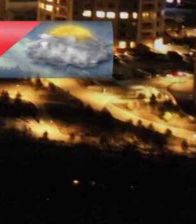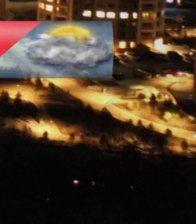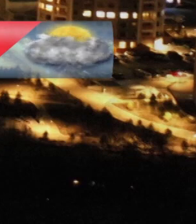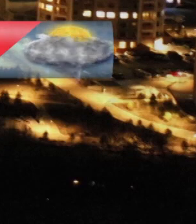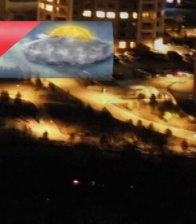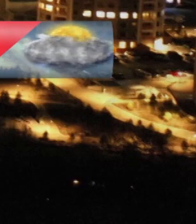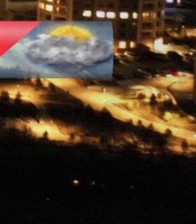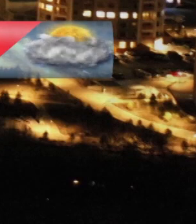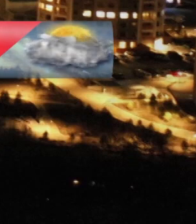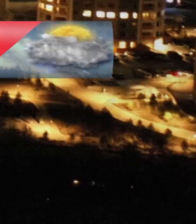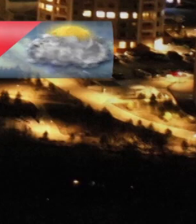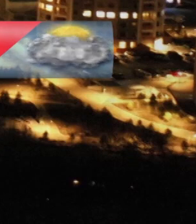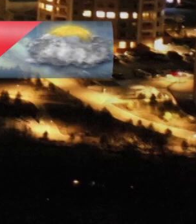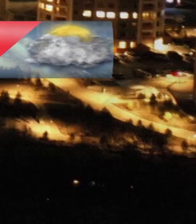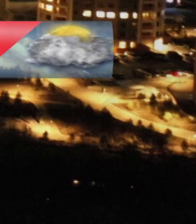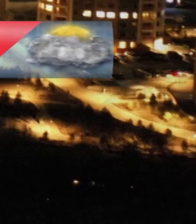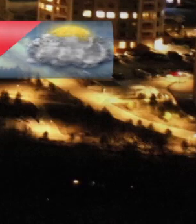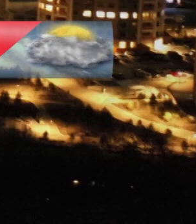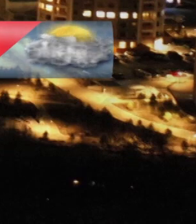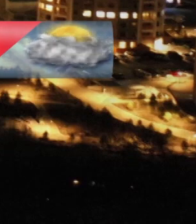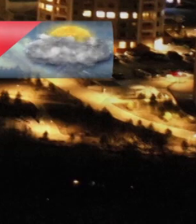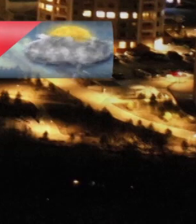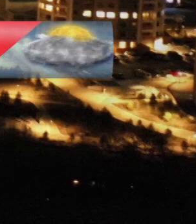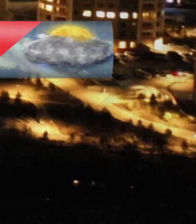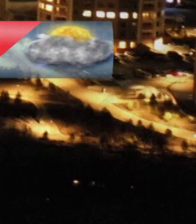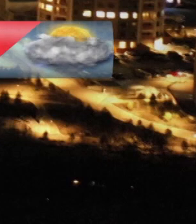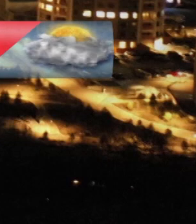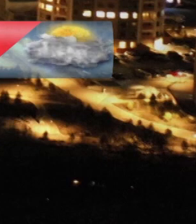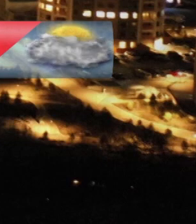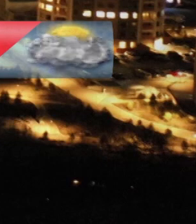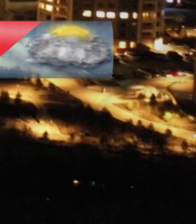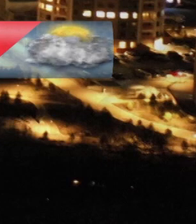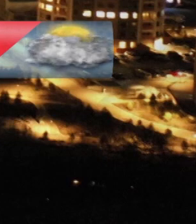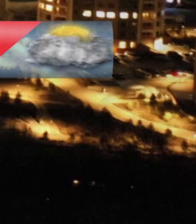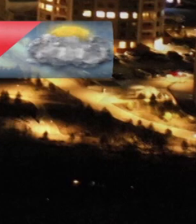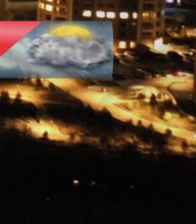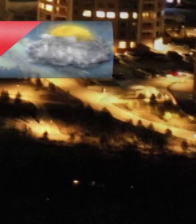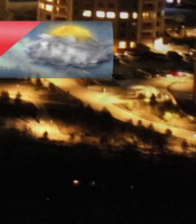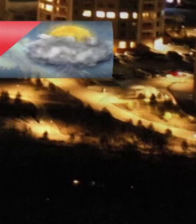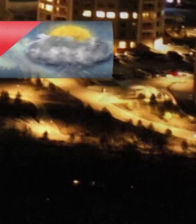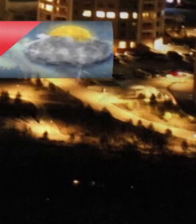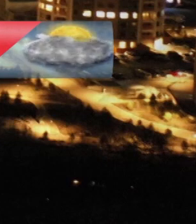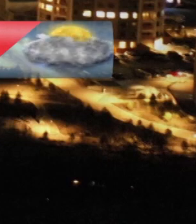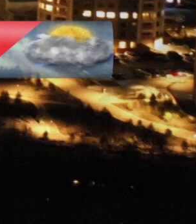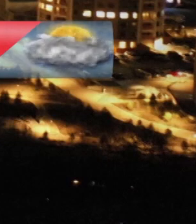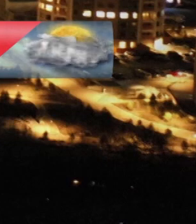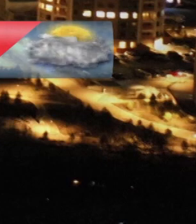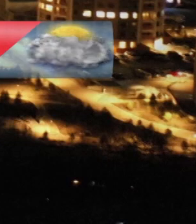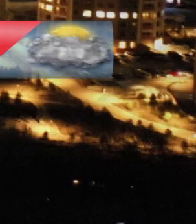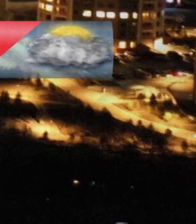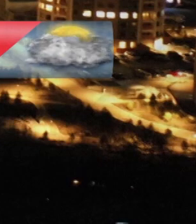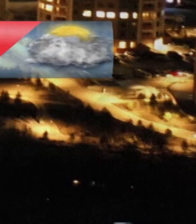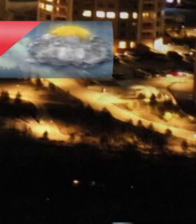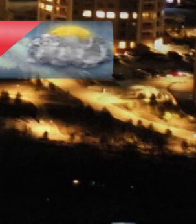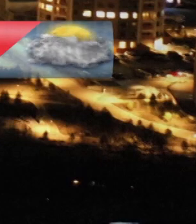хоногийн даваа гарагт шөндөө бороор 7-9 градус тулаан, за өдөртөө мөн бороор нь 14-17 градус тулаан махна. Үзэгч та бүхэн цагийн